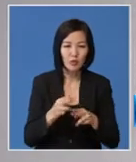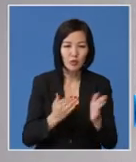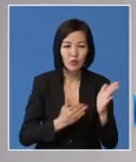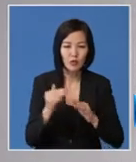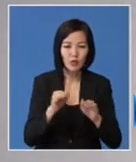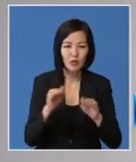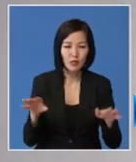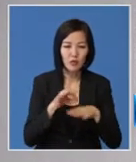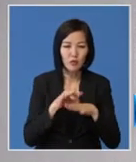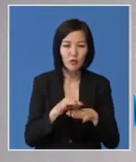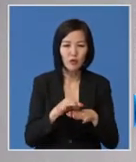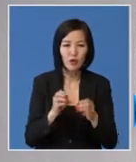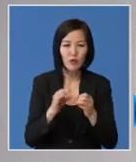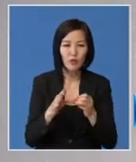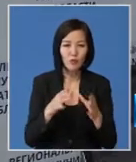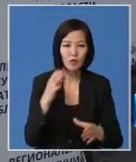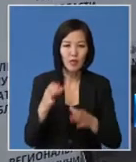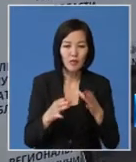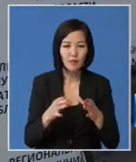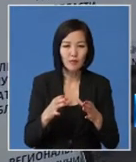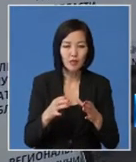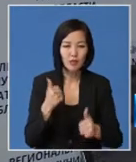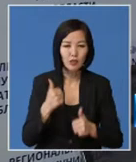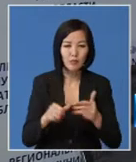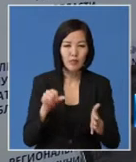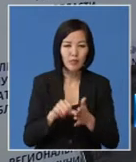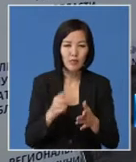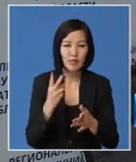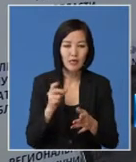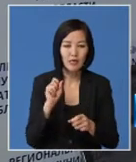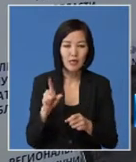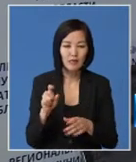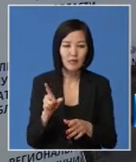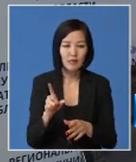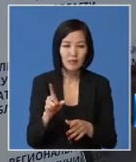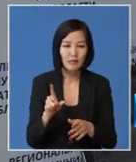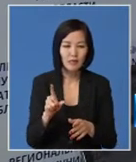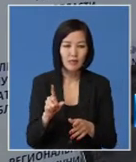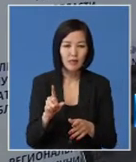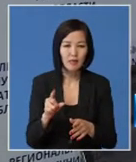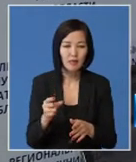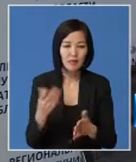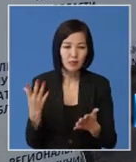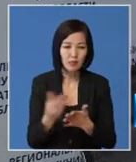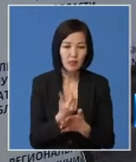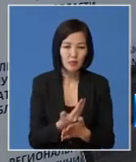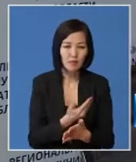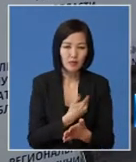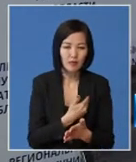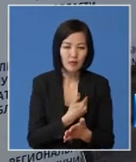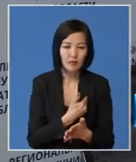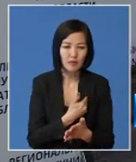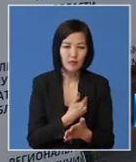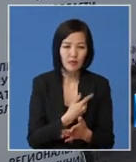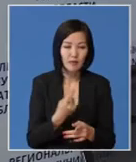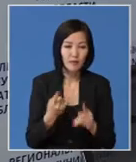14 баламыз әлем чемпионатына ел намысын қорғайды. Кем дегенде 2 алтын алсақ па деген ой бар. Қалғанын жүлделі болса да жаман емес, бірінші